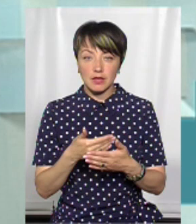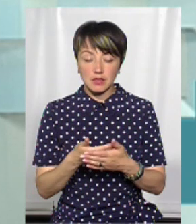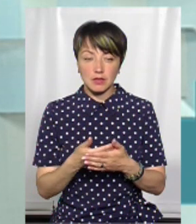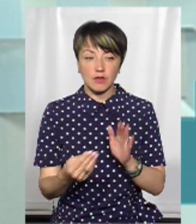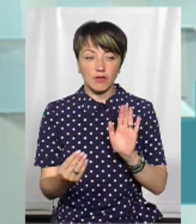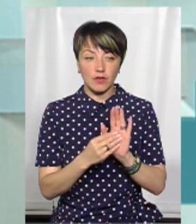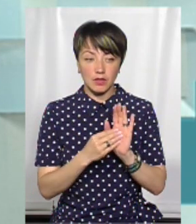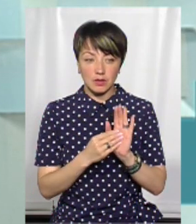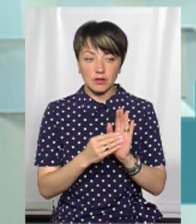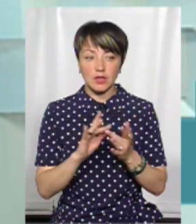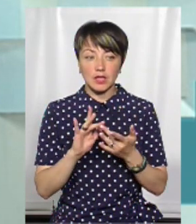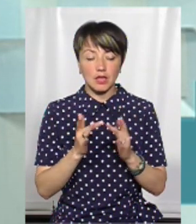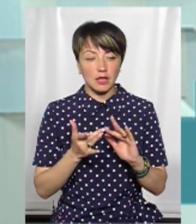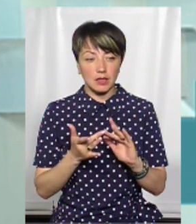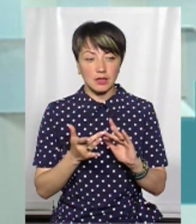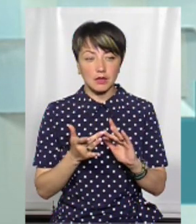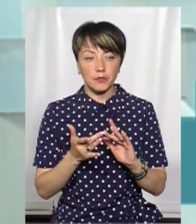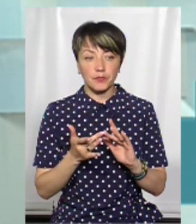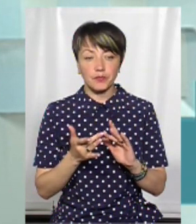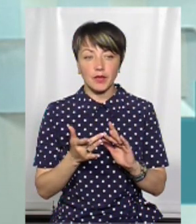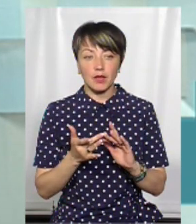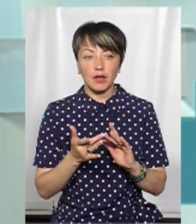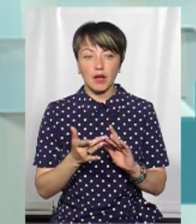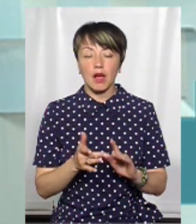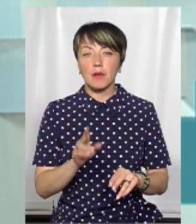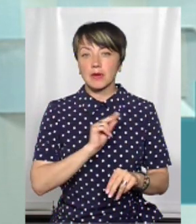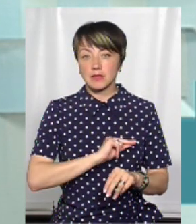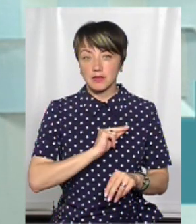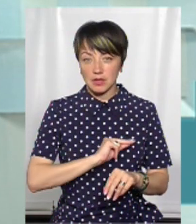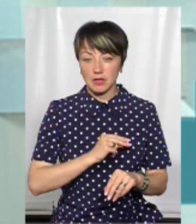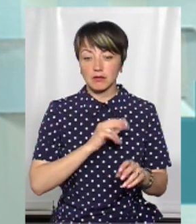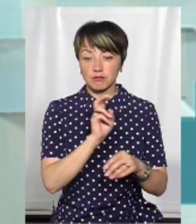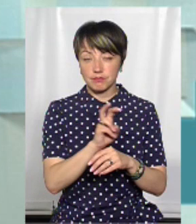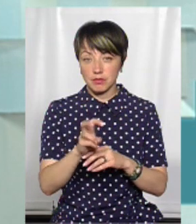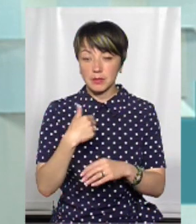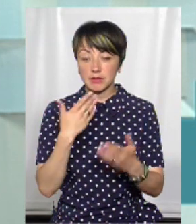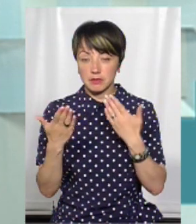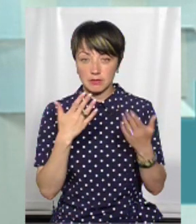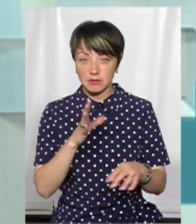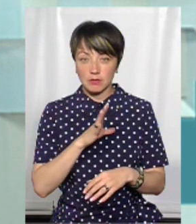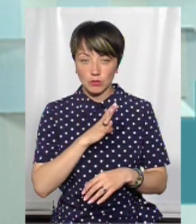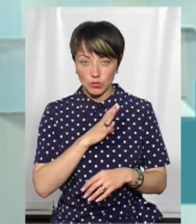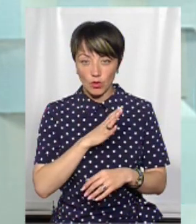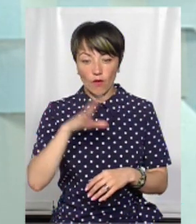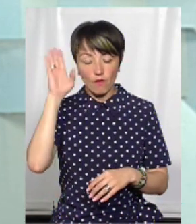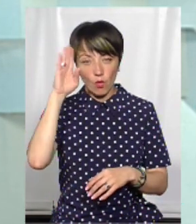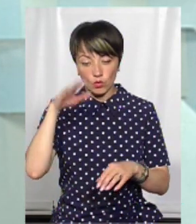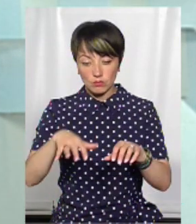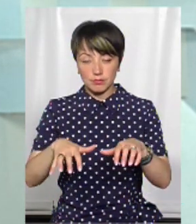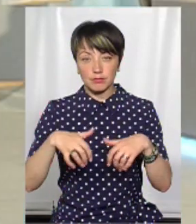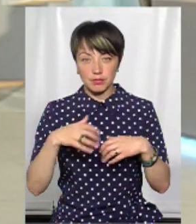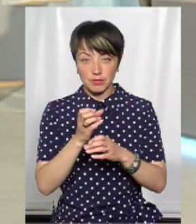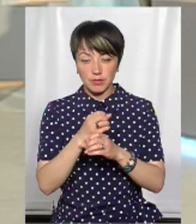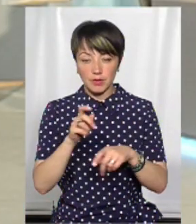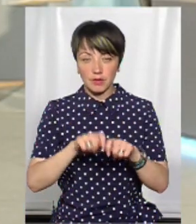активіст викинув в інтернет, безпосередньо екологи обійшли, а ми з ними спілкувалися, і воду ми ж відбираємо,